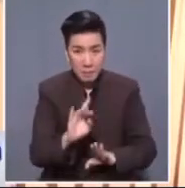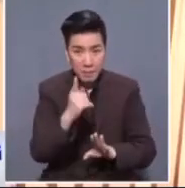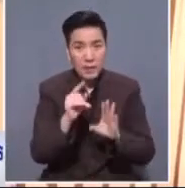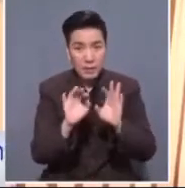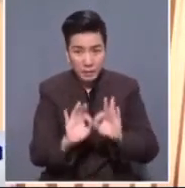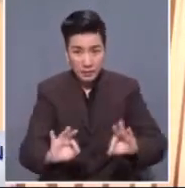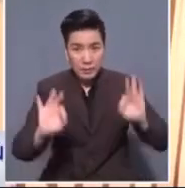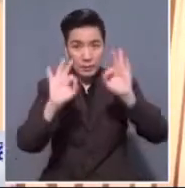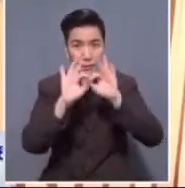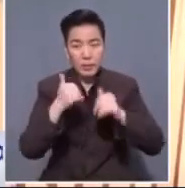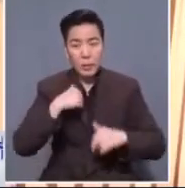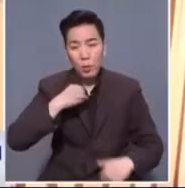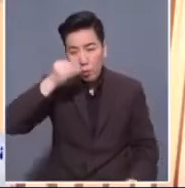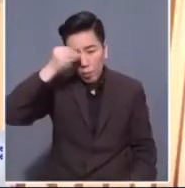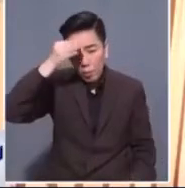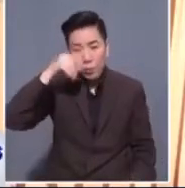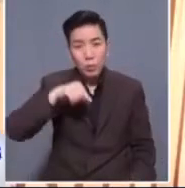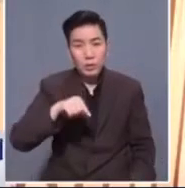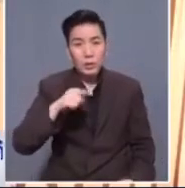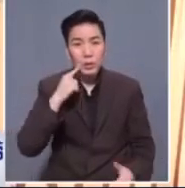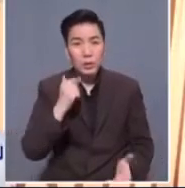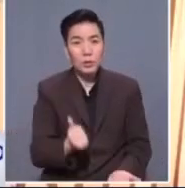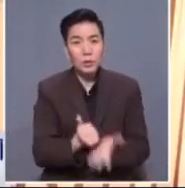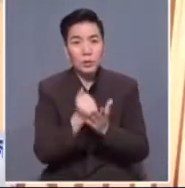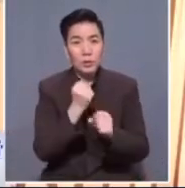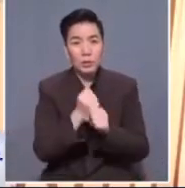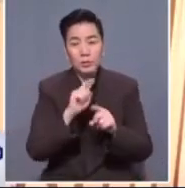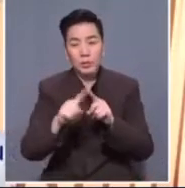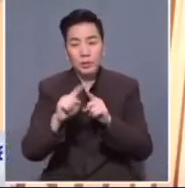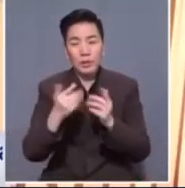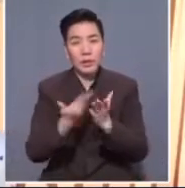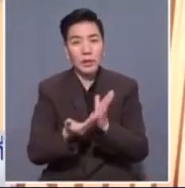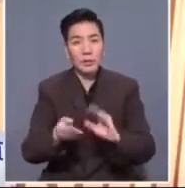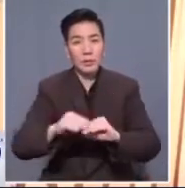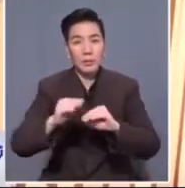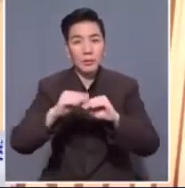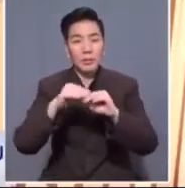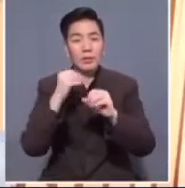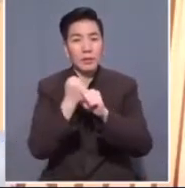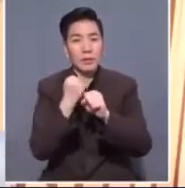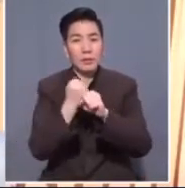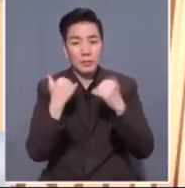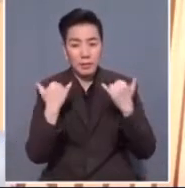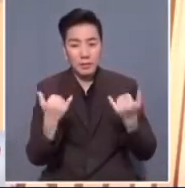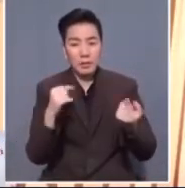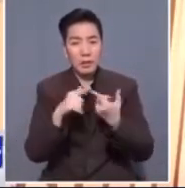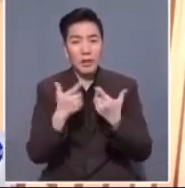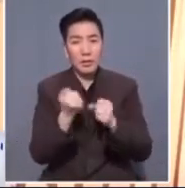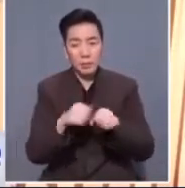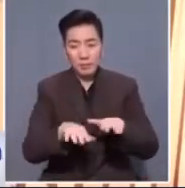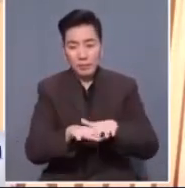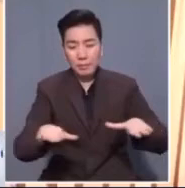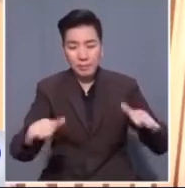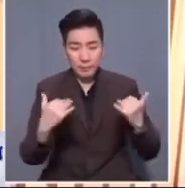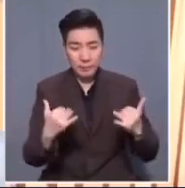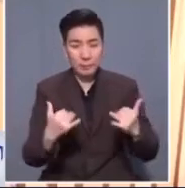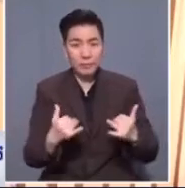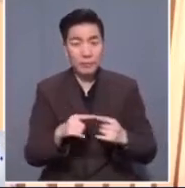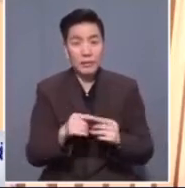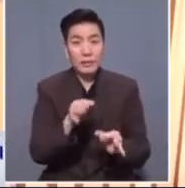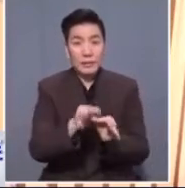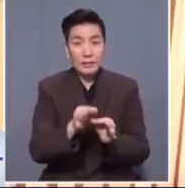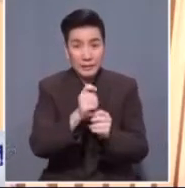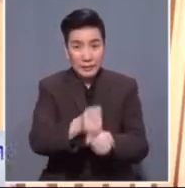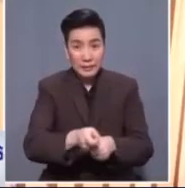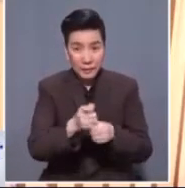ำคัญมากนะคะองค์ความรู้พวกนี้สามารถที่จะมาต่อยอดแล้วก็เพิ่มมูลค่าในผลผลิตในแปลงที่เขาทำอยู่นะคะ ธกส.เราส